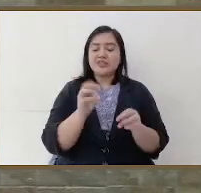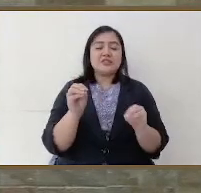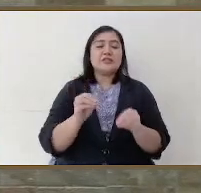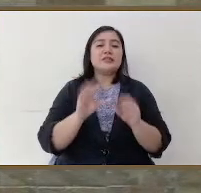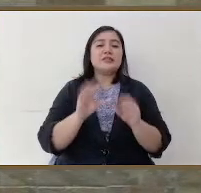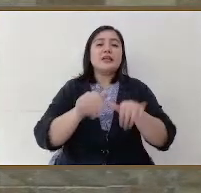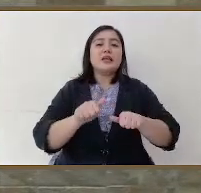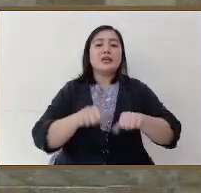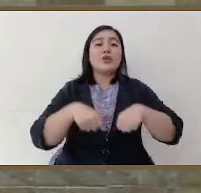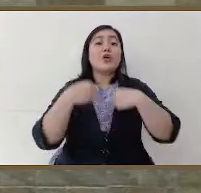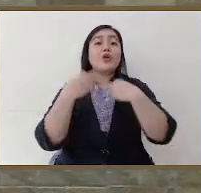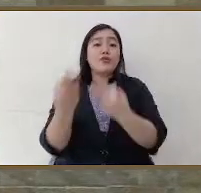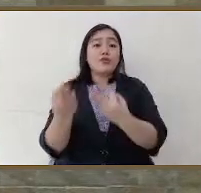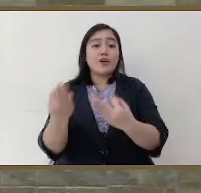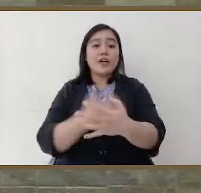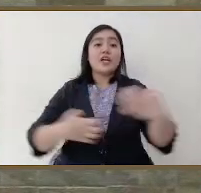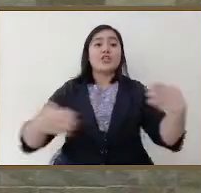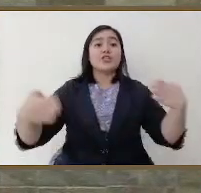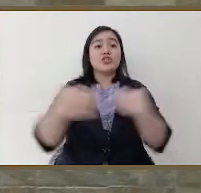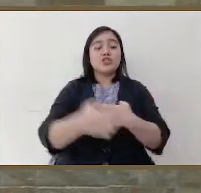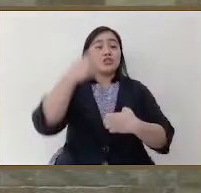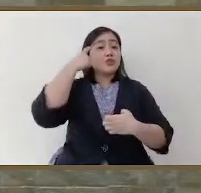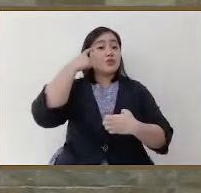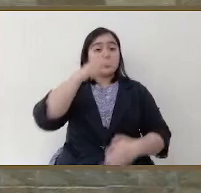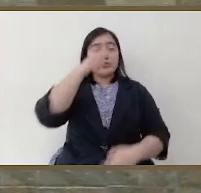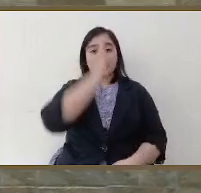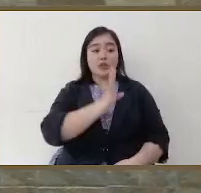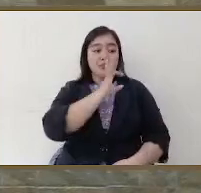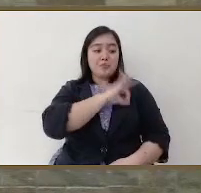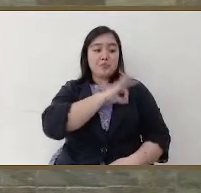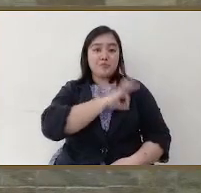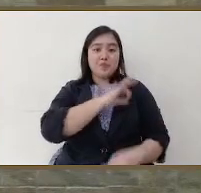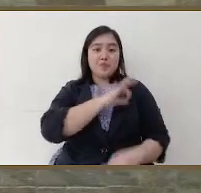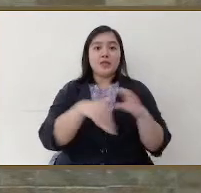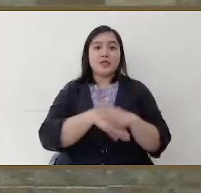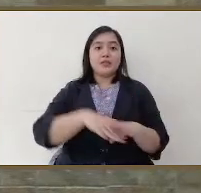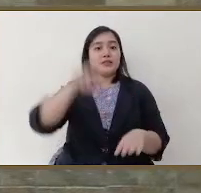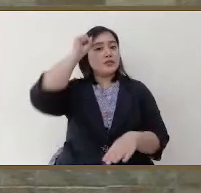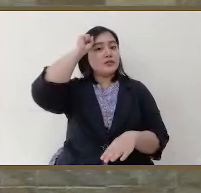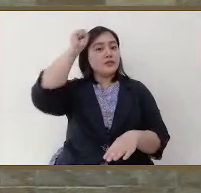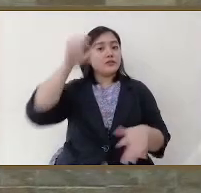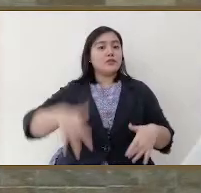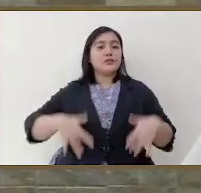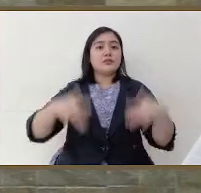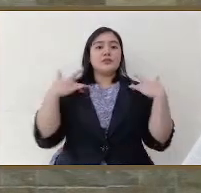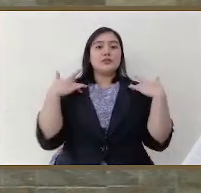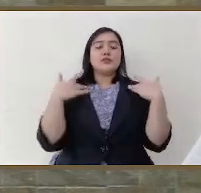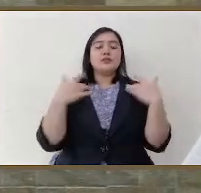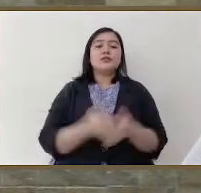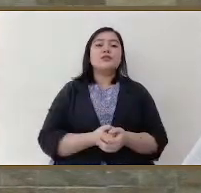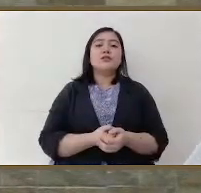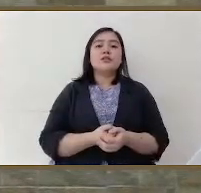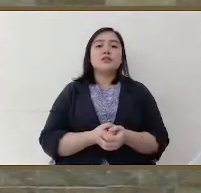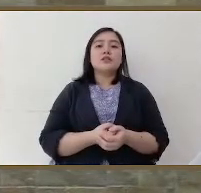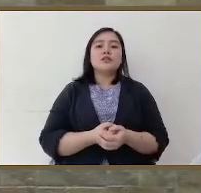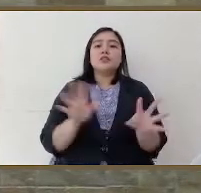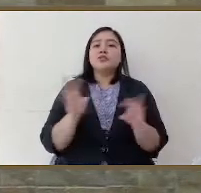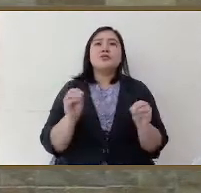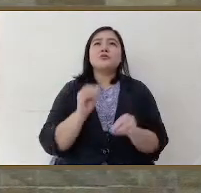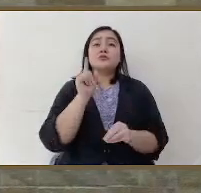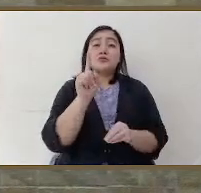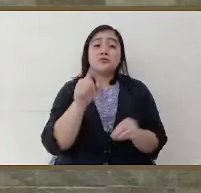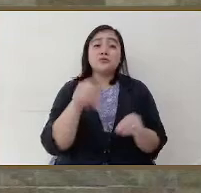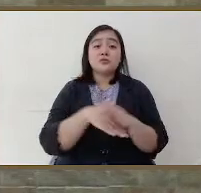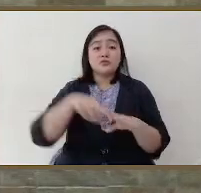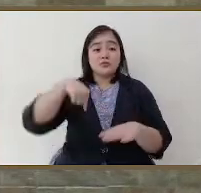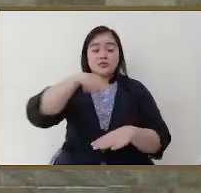na ginagawa niya sa kanyang buhay. See? And honestly, mga kapatid, wala ni isa man sa atin dito ang pwede makapagpahayag na